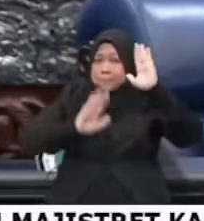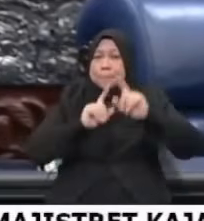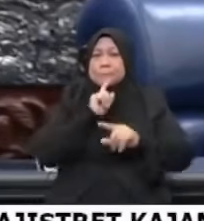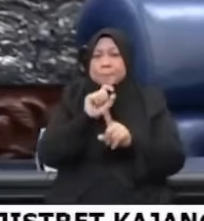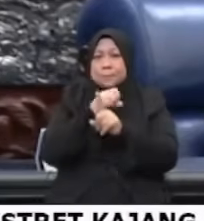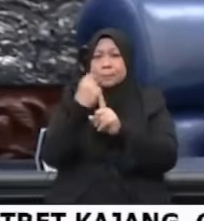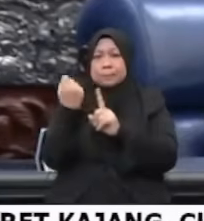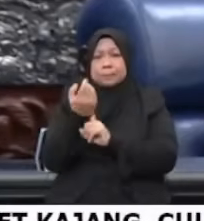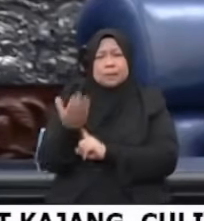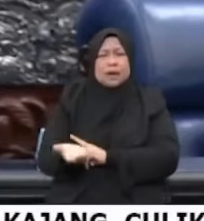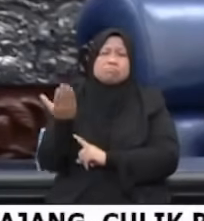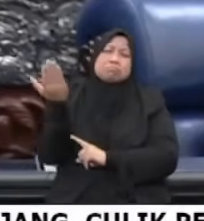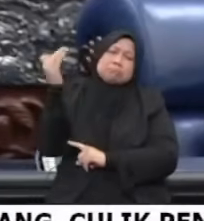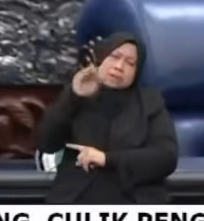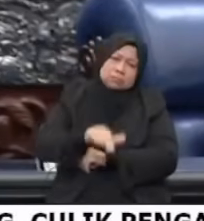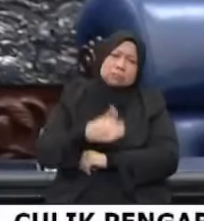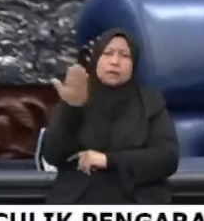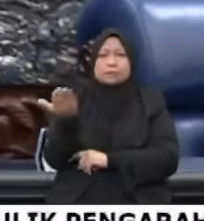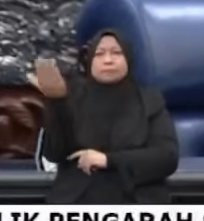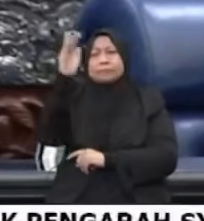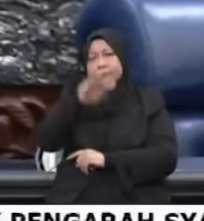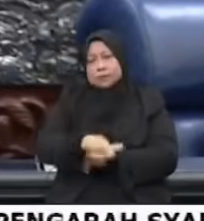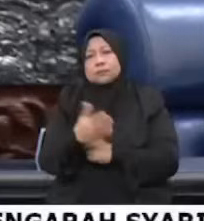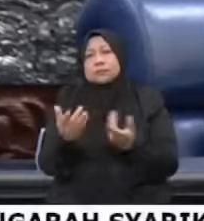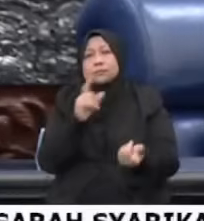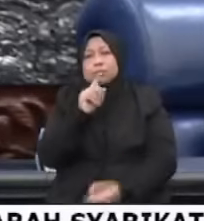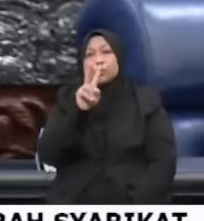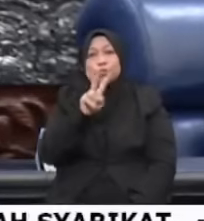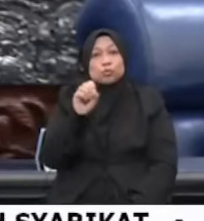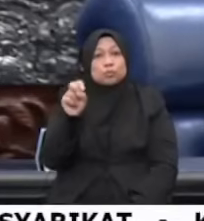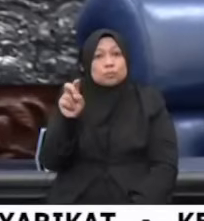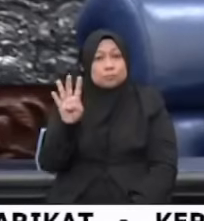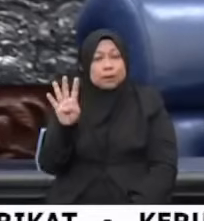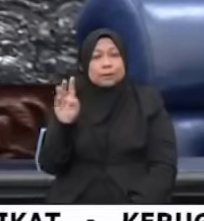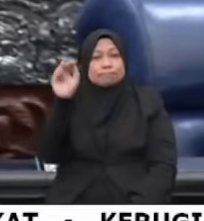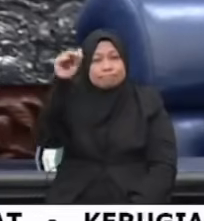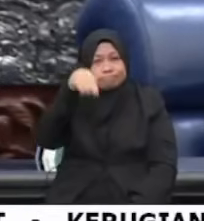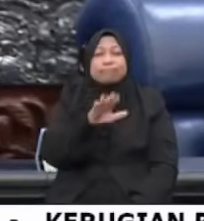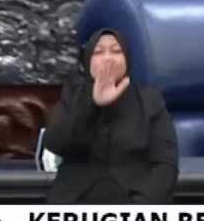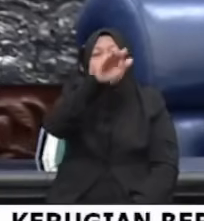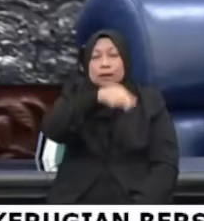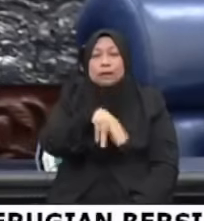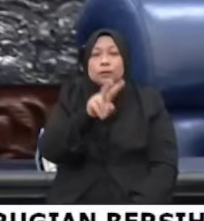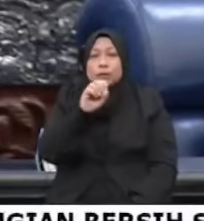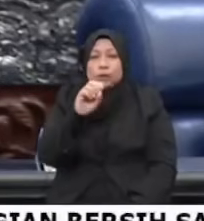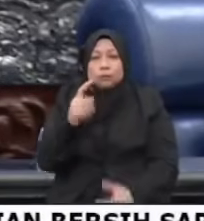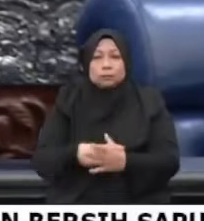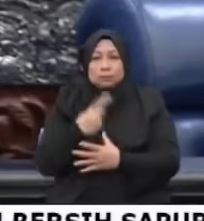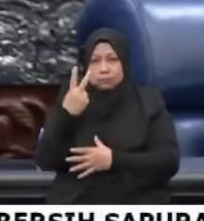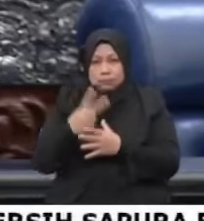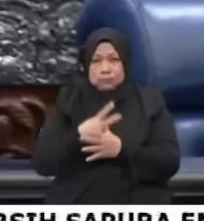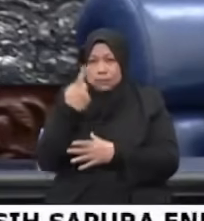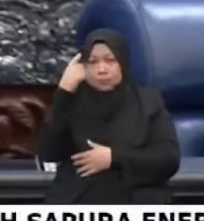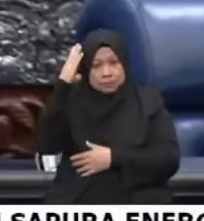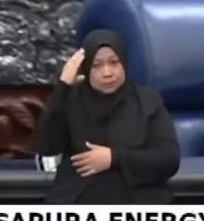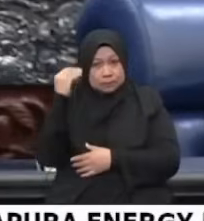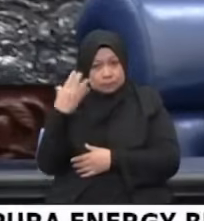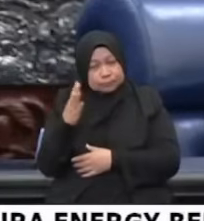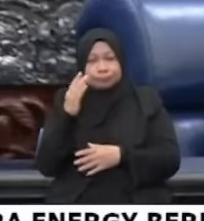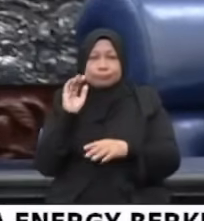keadaan ups and down bagi tahun 2024 iaitu Januari dan Februari Setelah mengalami